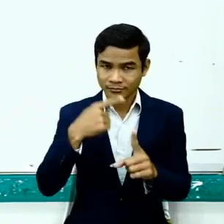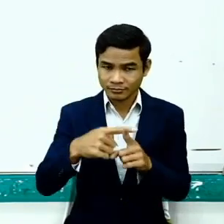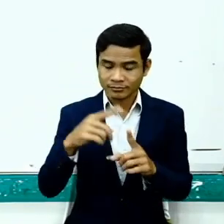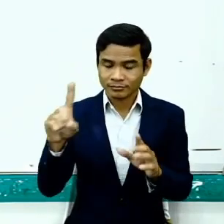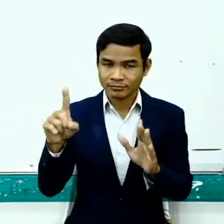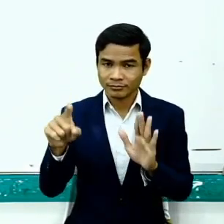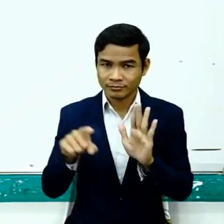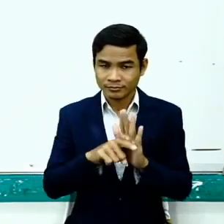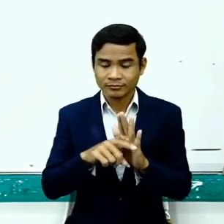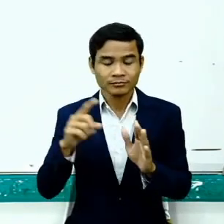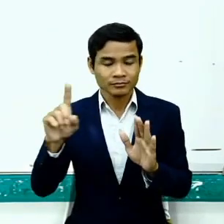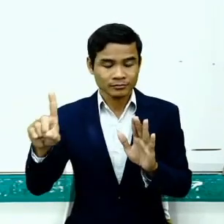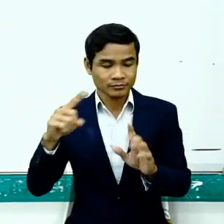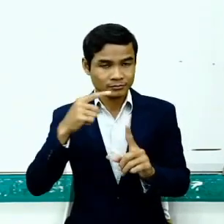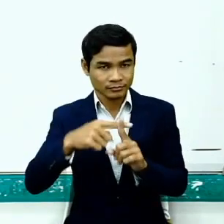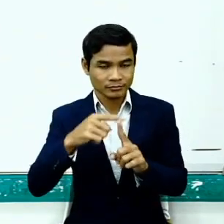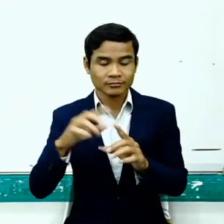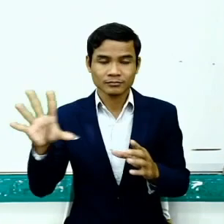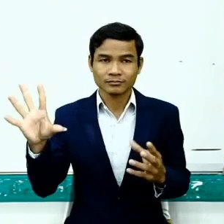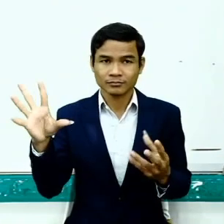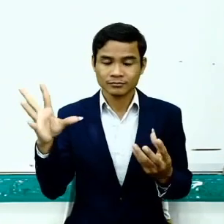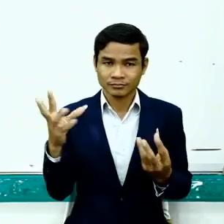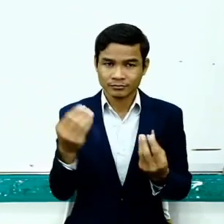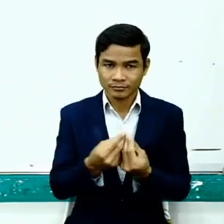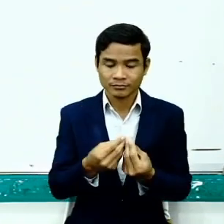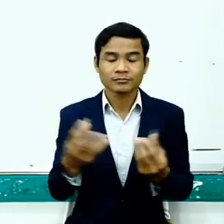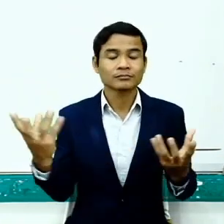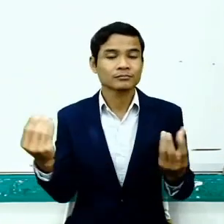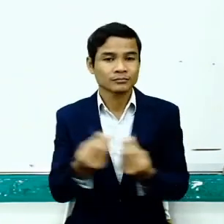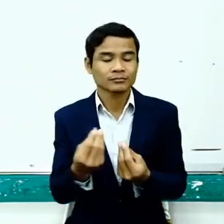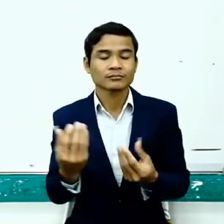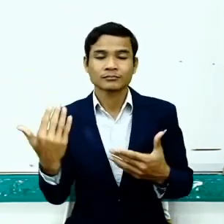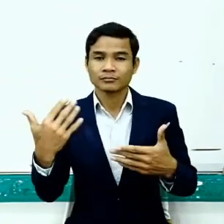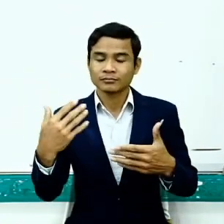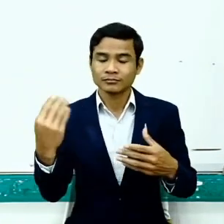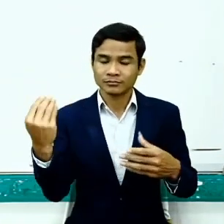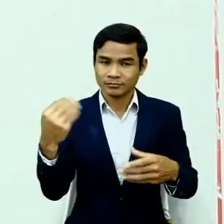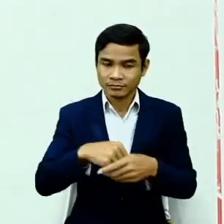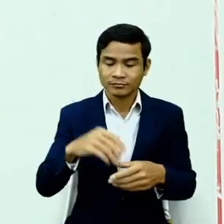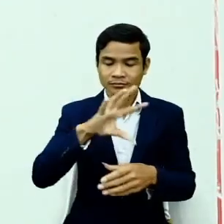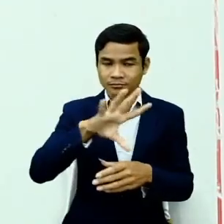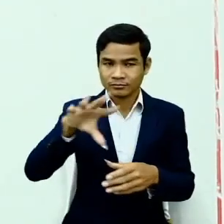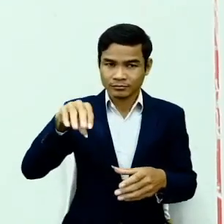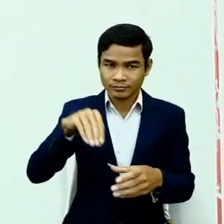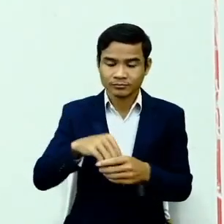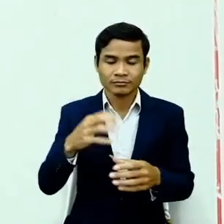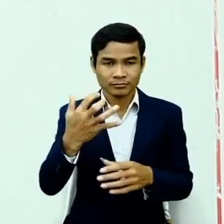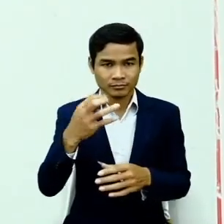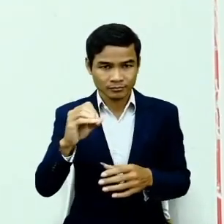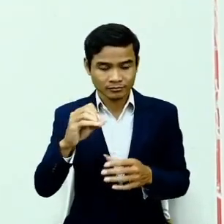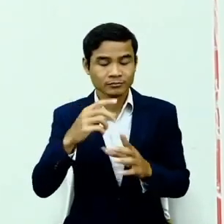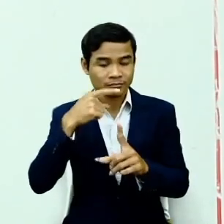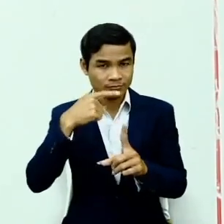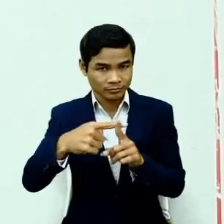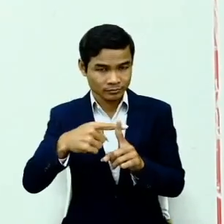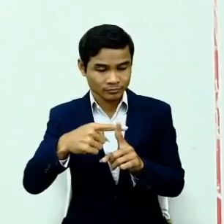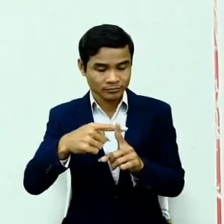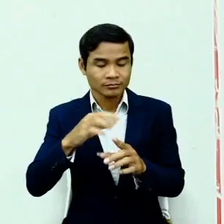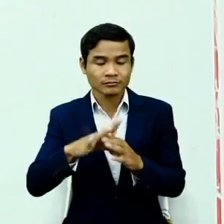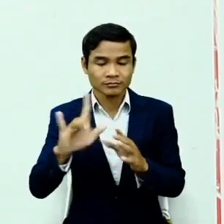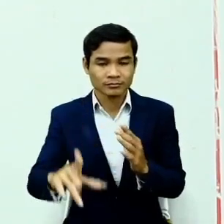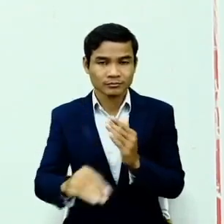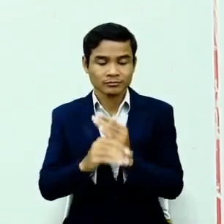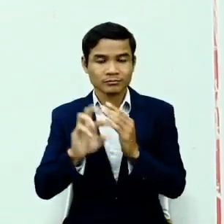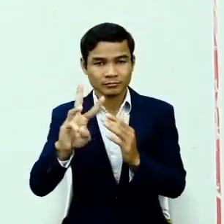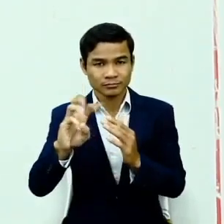Chà nay nay nè, nay chùm nuôn tàng pi nè bằng chô khăn nè nè. Chà cứ chùm nuôn chật sớp. Chà chật sớp. Chà chật sớp. Bằng